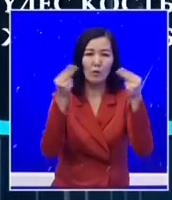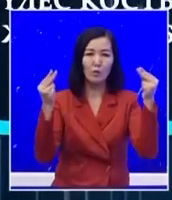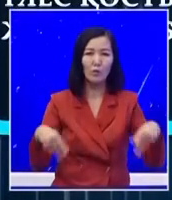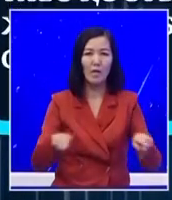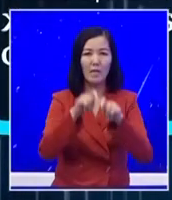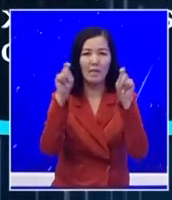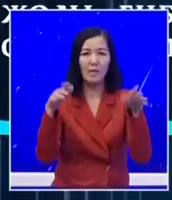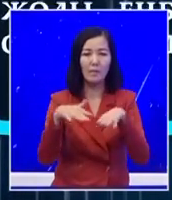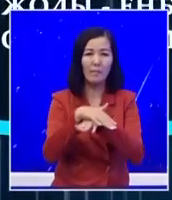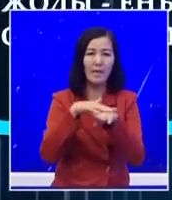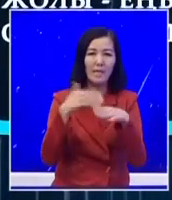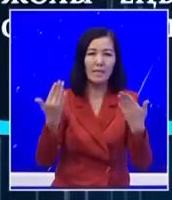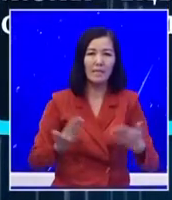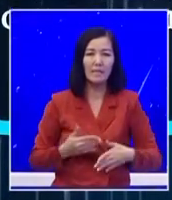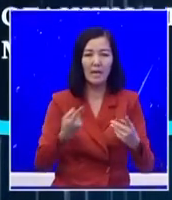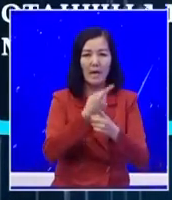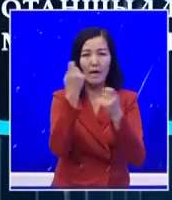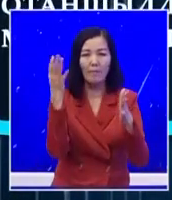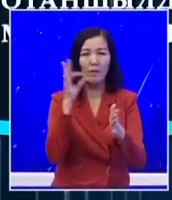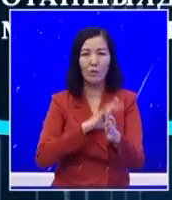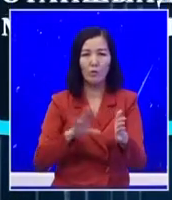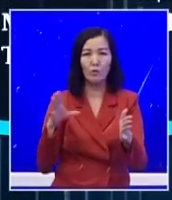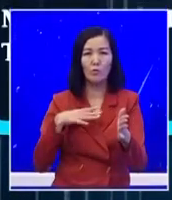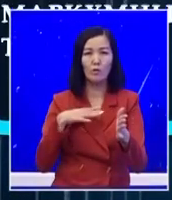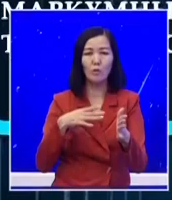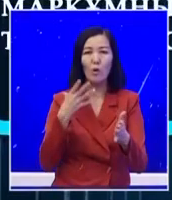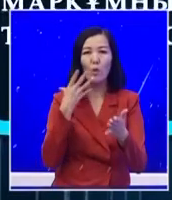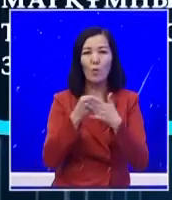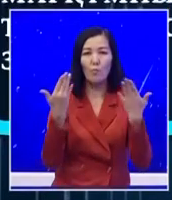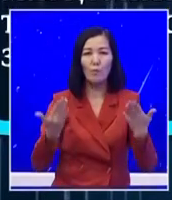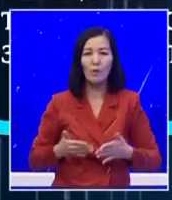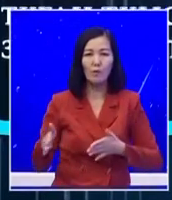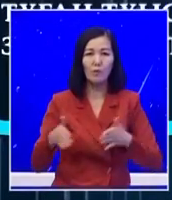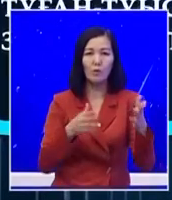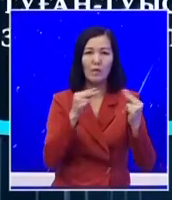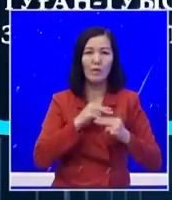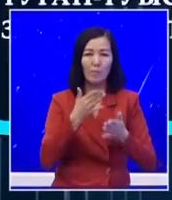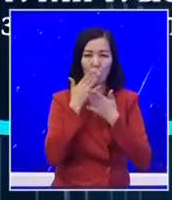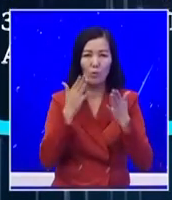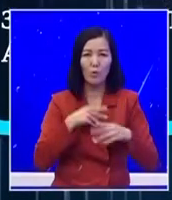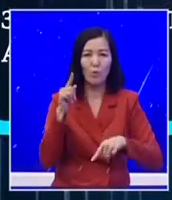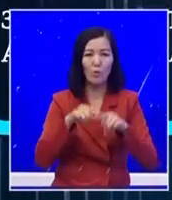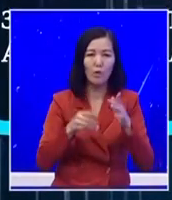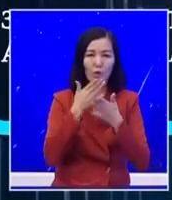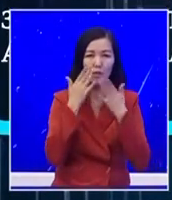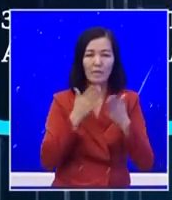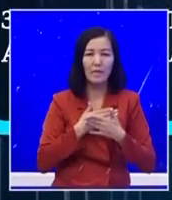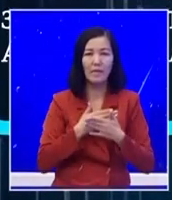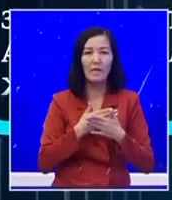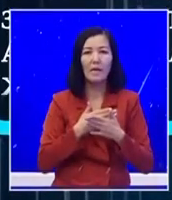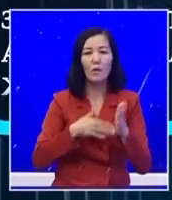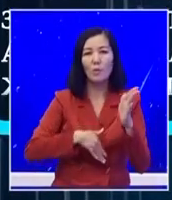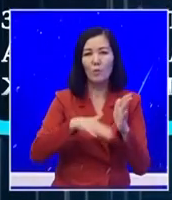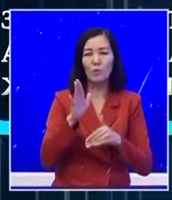журналын ашып, ел тыныс тірлігіне ақпараттық үлес қосты. Оның өмір жолы еңбекқорлықтың, отаншылдықтың жарқын